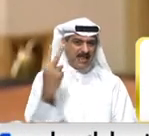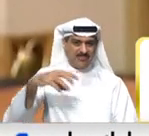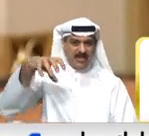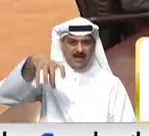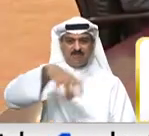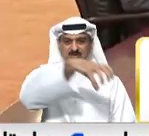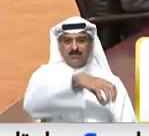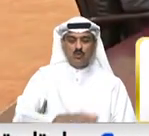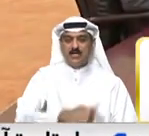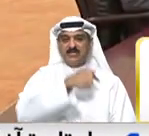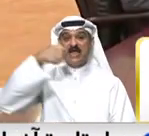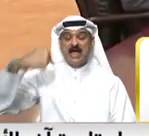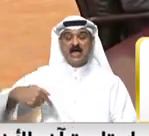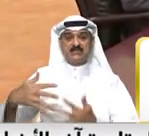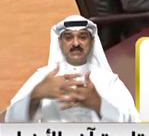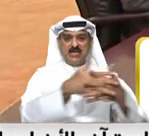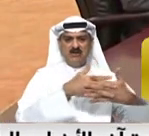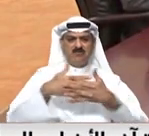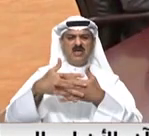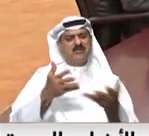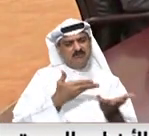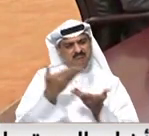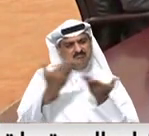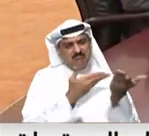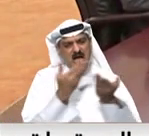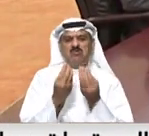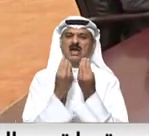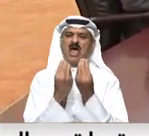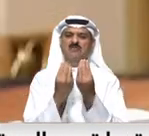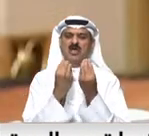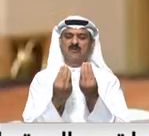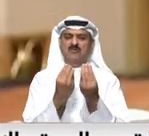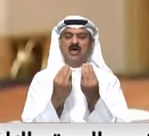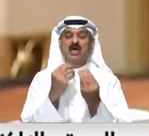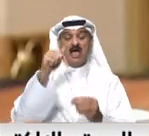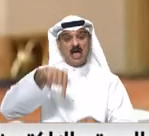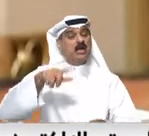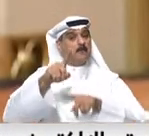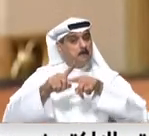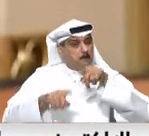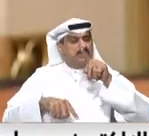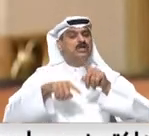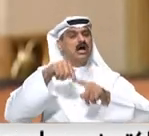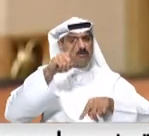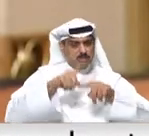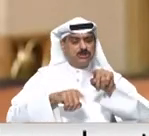بعض التقدم، لكن لا تزال هنالك العديد من القضايا